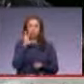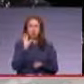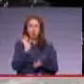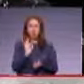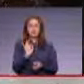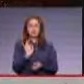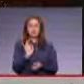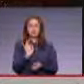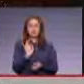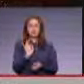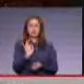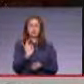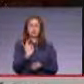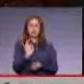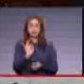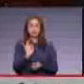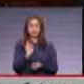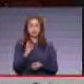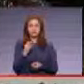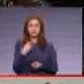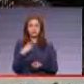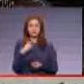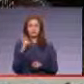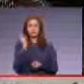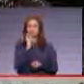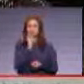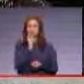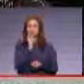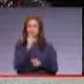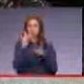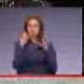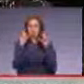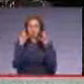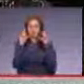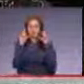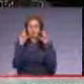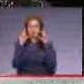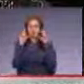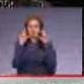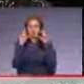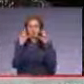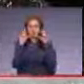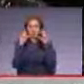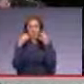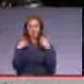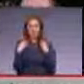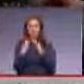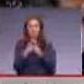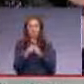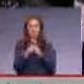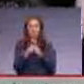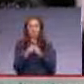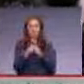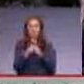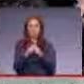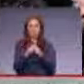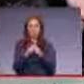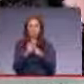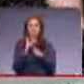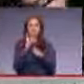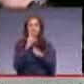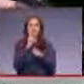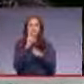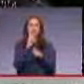ولقيت ست لطيفه جايه تتصور معايا وتقول لي انا، هي اسمها كريمه، تقول لي انا على طول في البيت اقول لماما